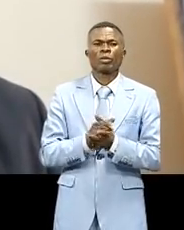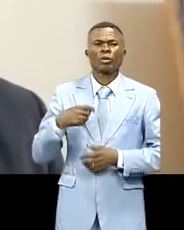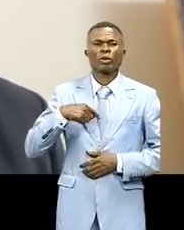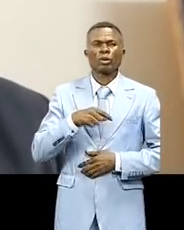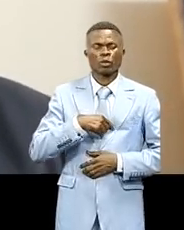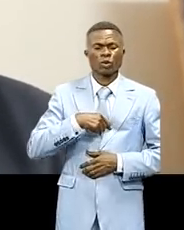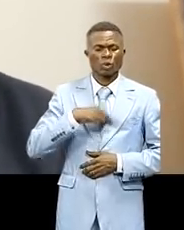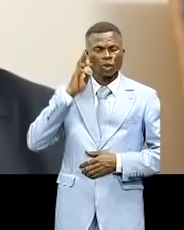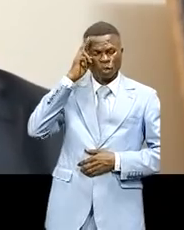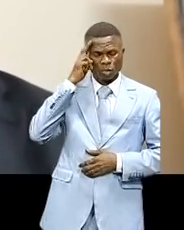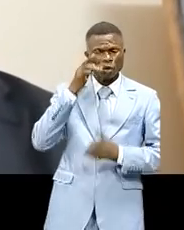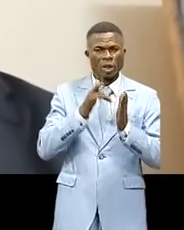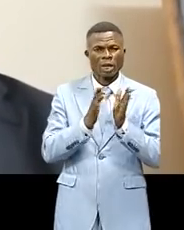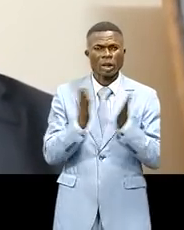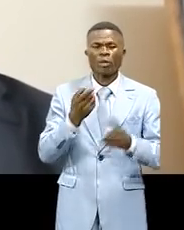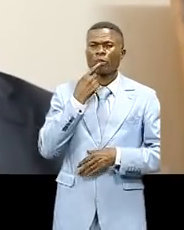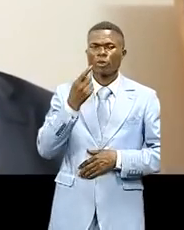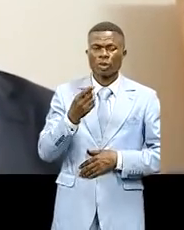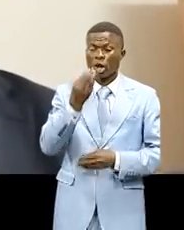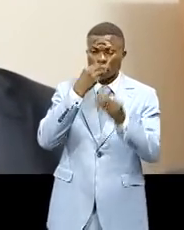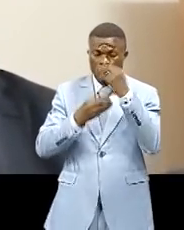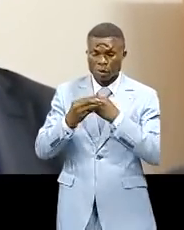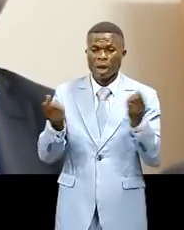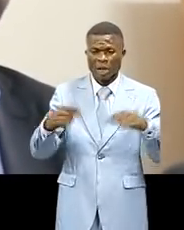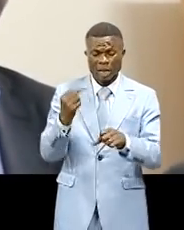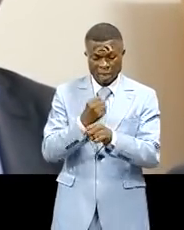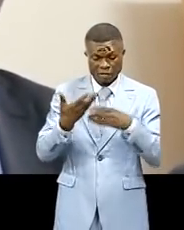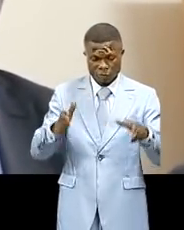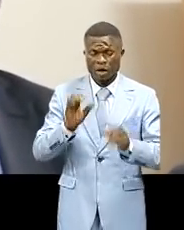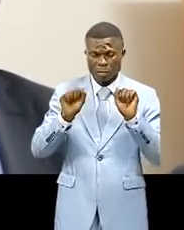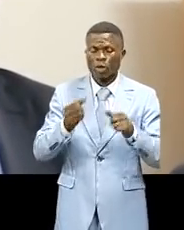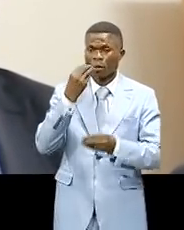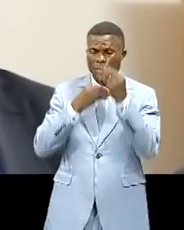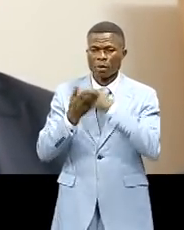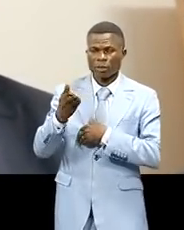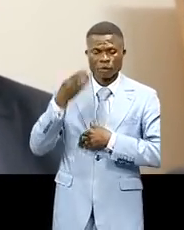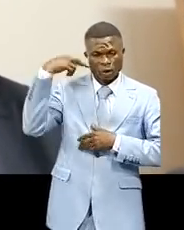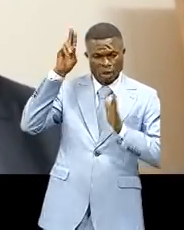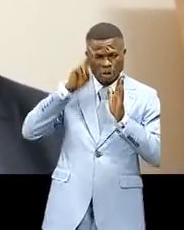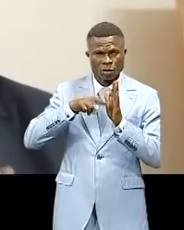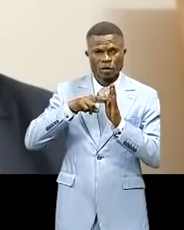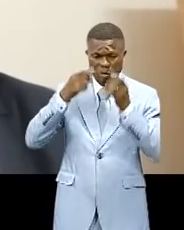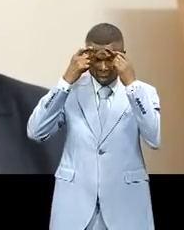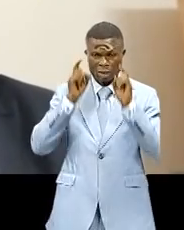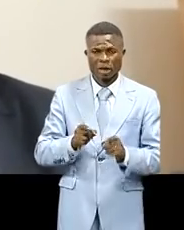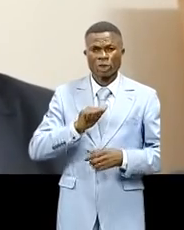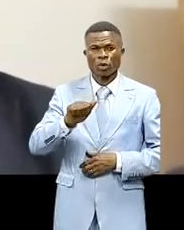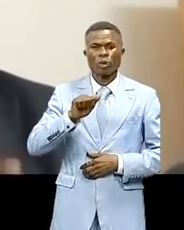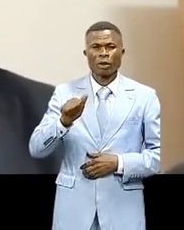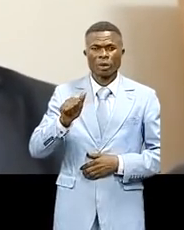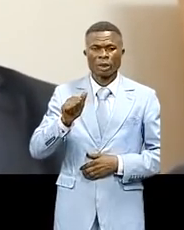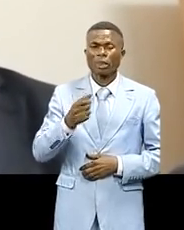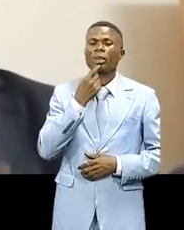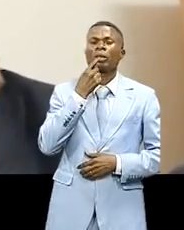référant à la bible qui dit qui mangera à la sueur étoffant le gouvernement a pris la décision il